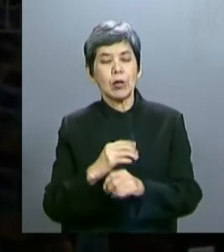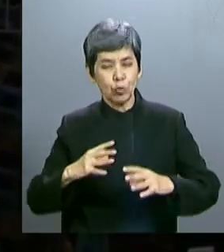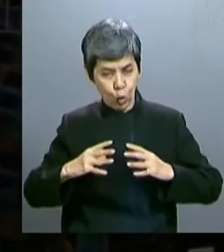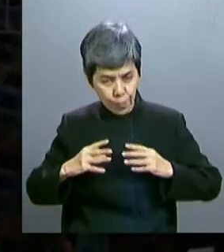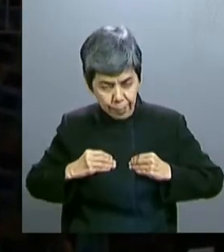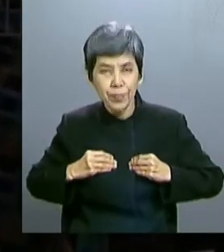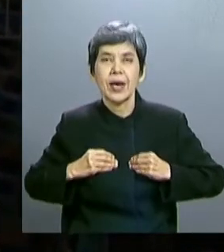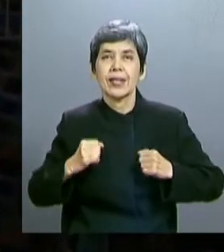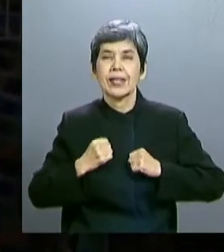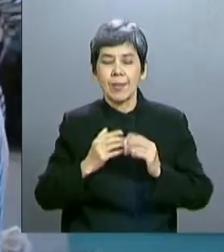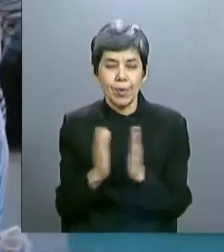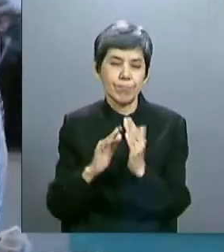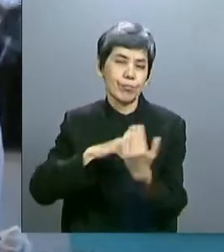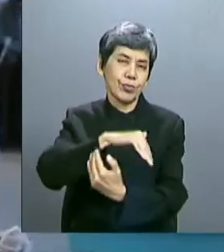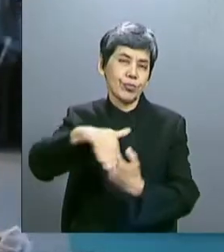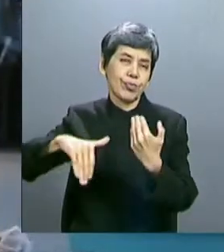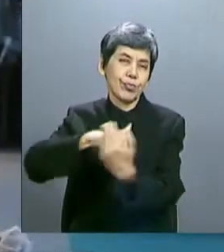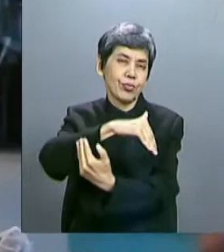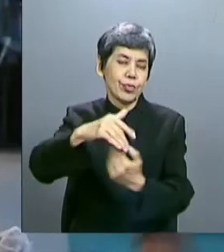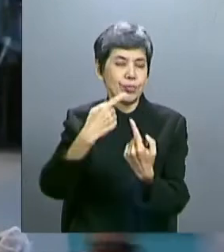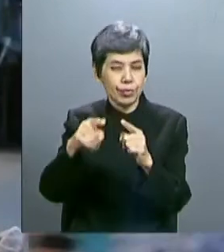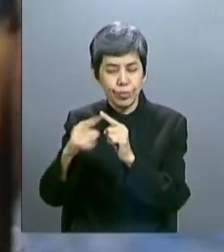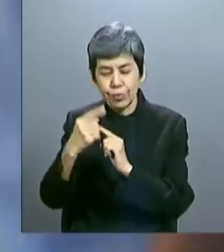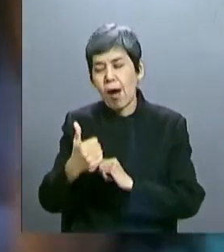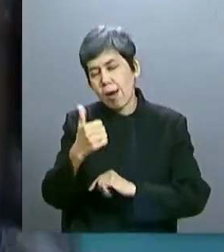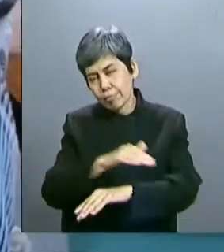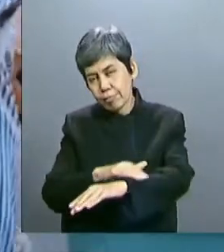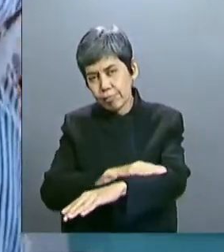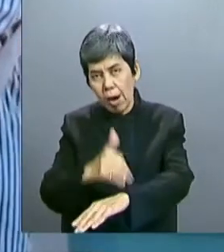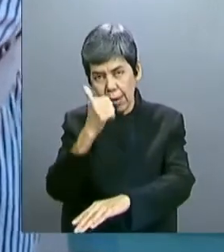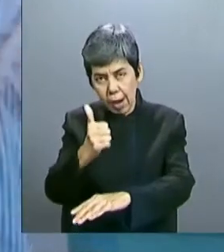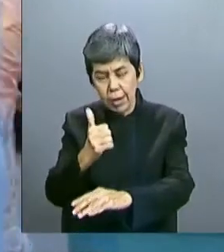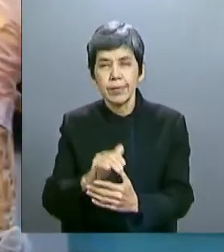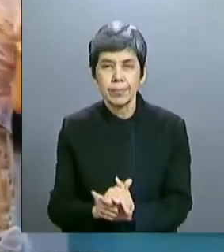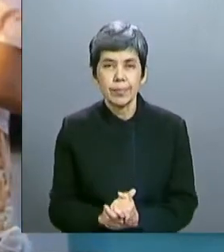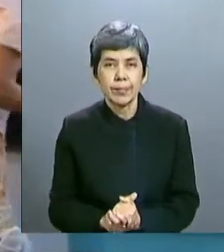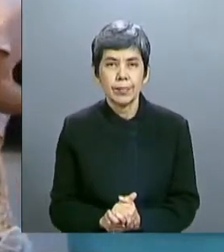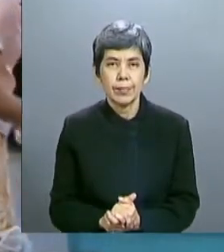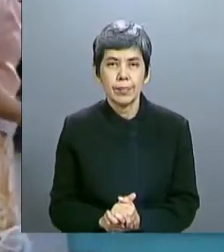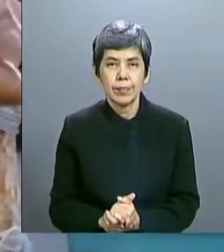และสามารถอยู่ร่วมกันได้ภายใต้ความหลากหลายของเชื้อชาติและศาสนาค่ะ